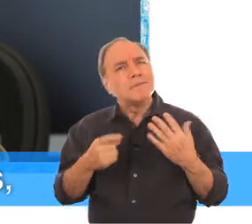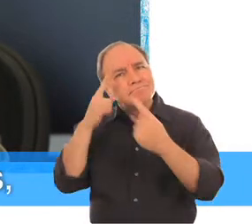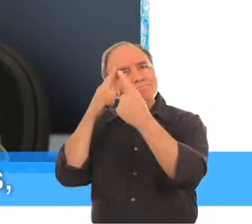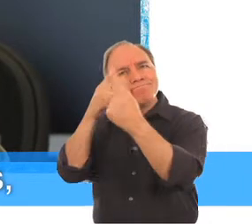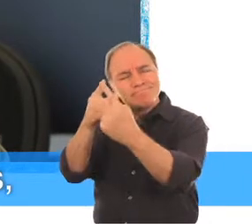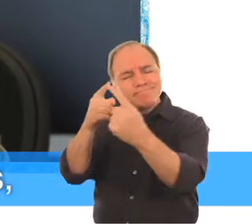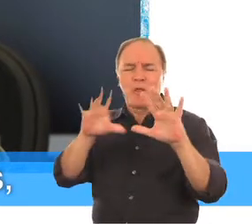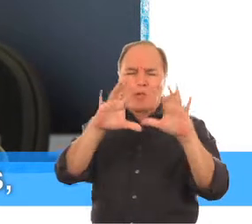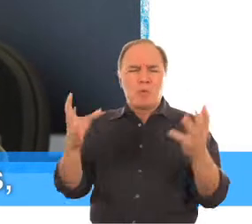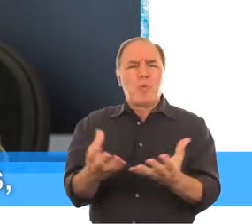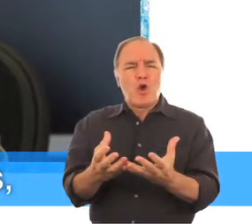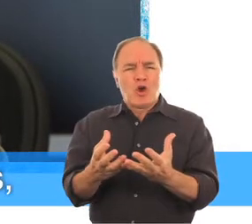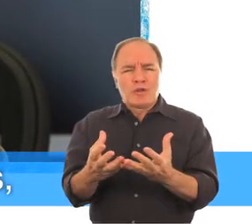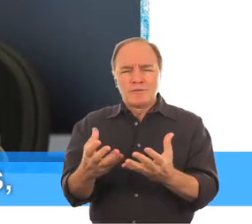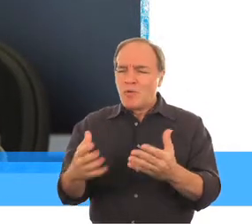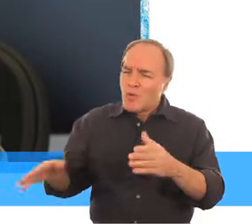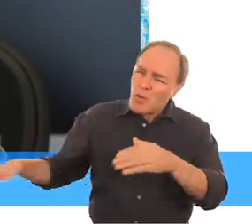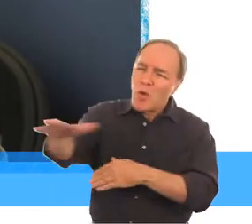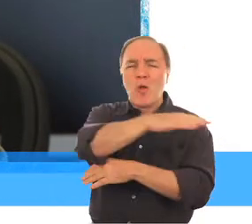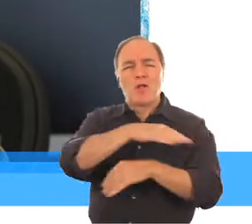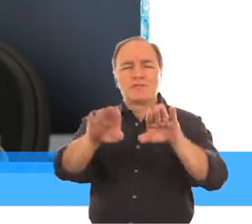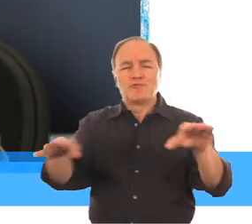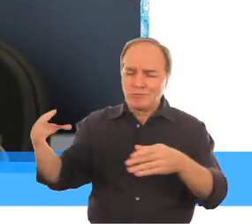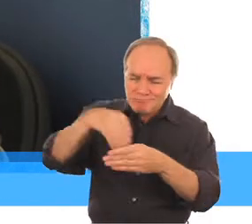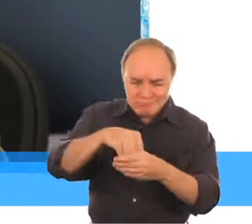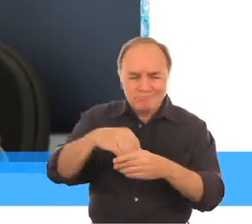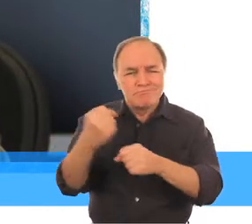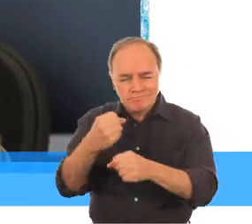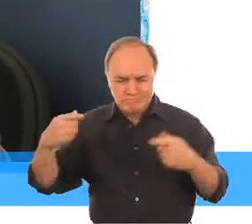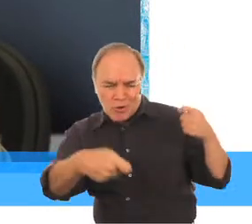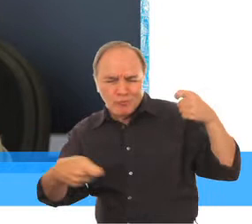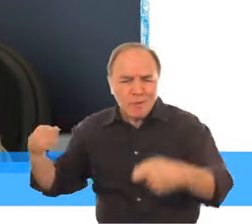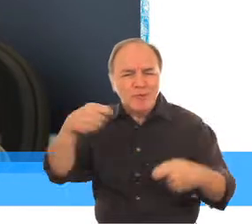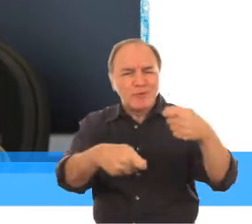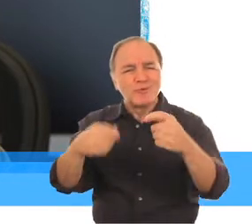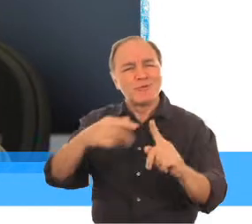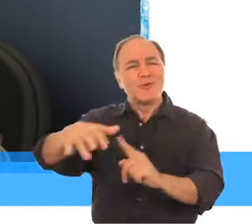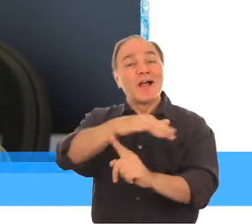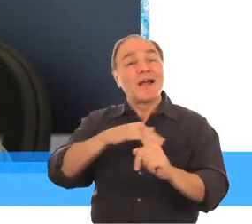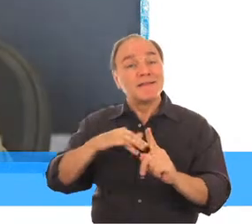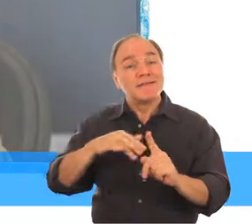entier seront enrichies par les talents, les contributions et l'esprit exaltant de tous les enfants.